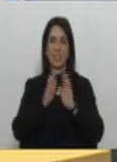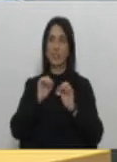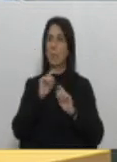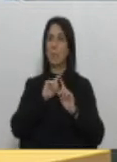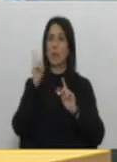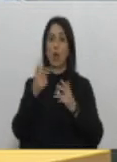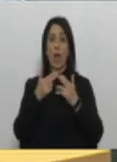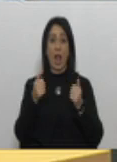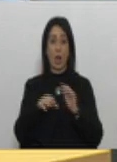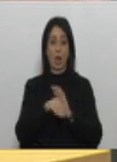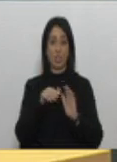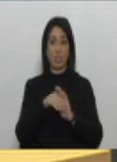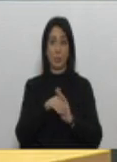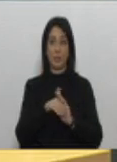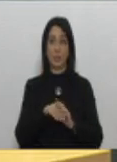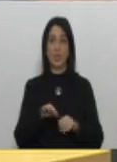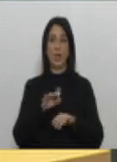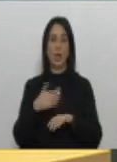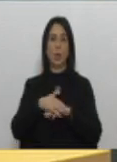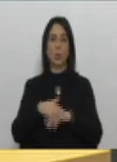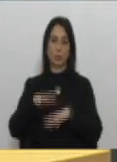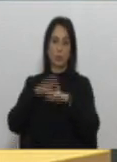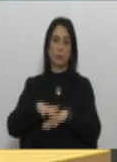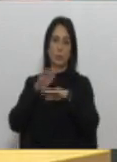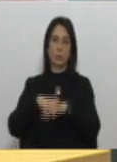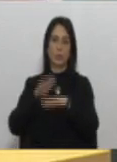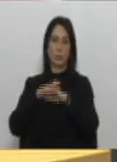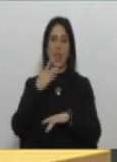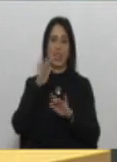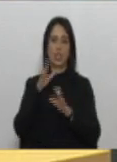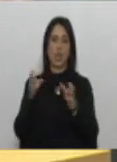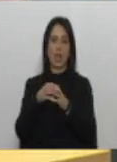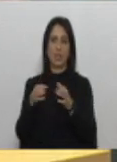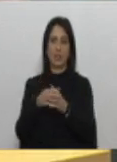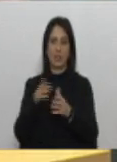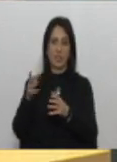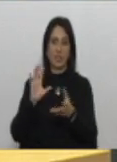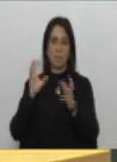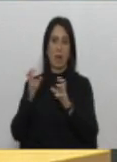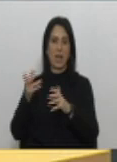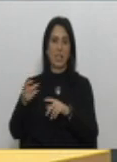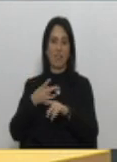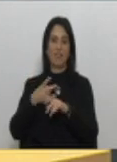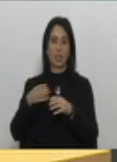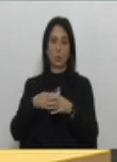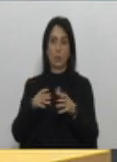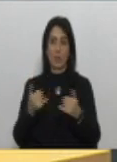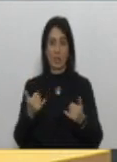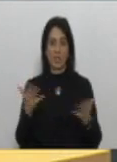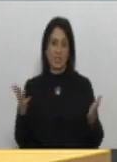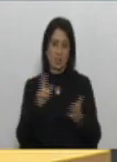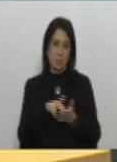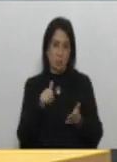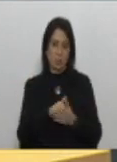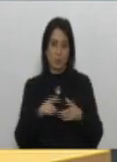თანამეგობრობამ აღიარა ეს არჩევნები. დაატარებდით ქუჩაში, გახართ იმ ნაციონალურ მოძრაობასთან ერთად, მარგინალურ ჯგუფებთან ერთად და დღეს დიდი ბოდიში,